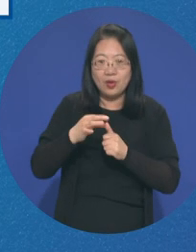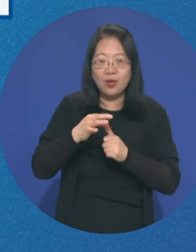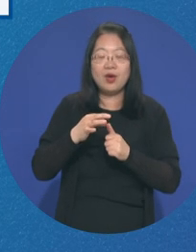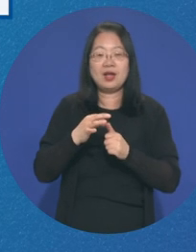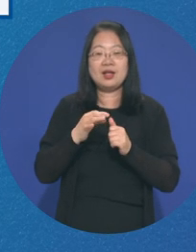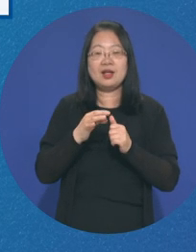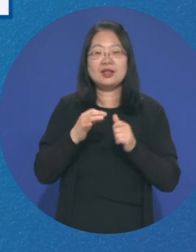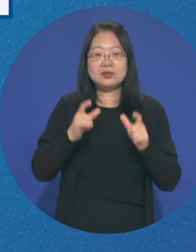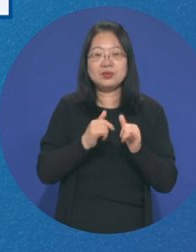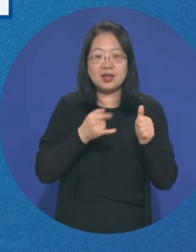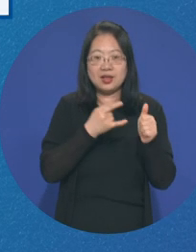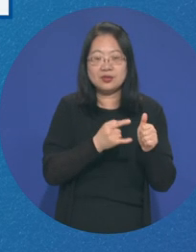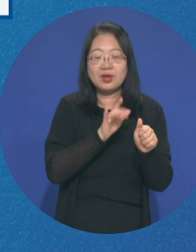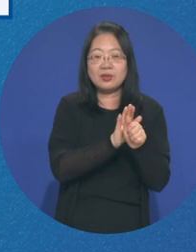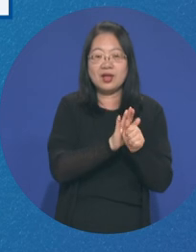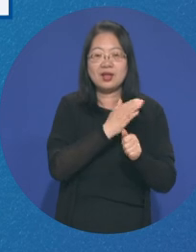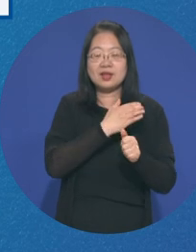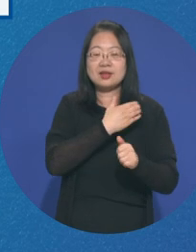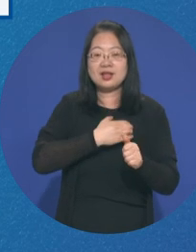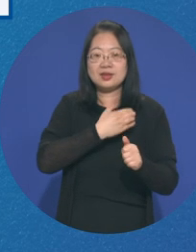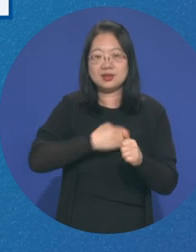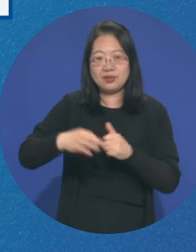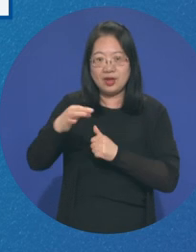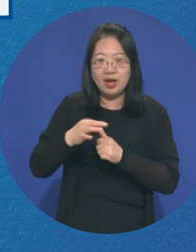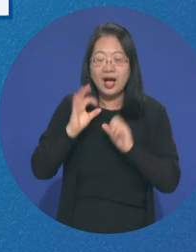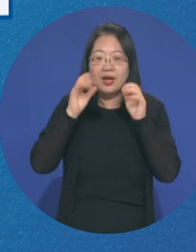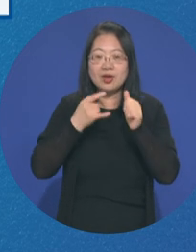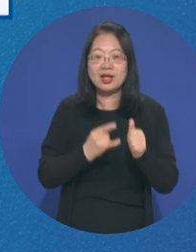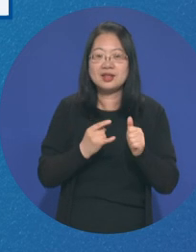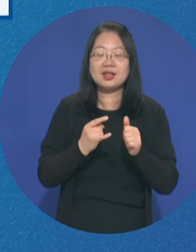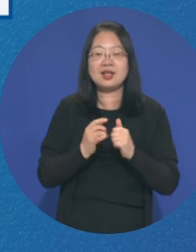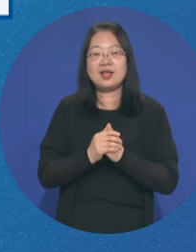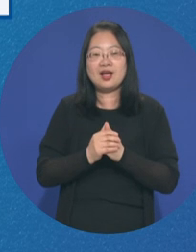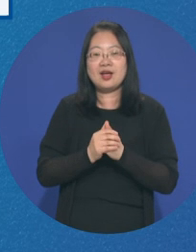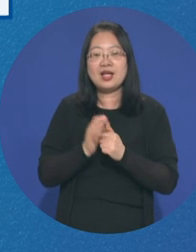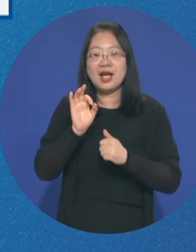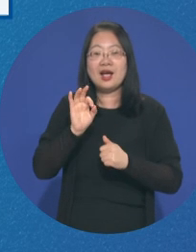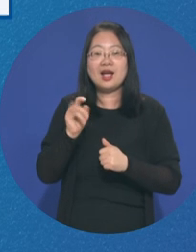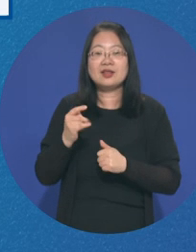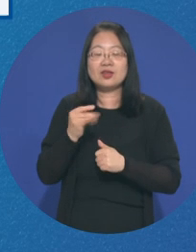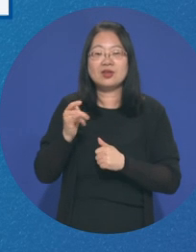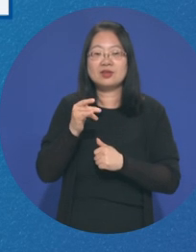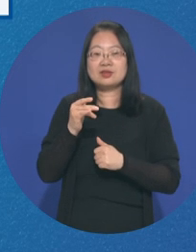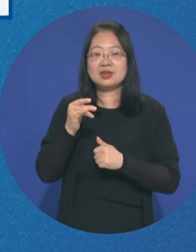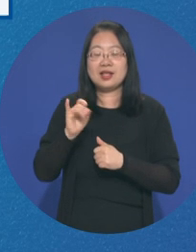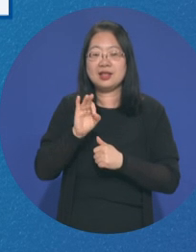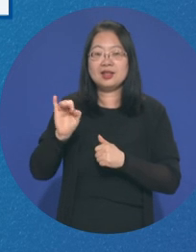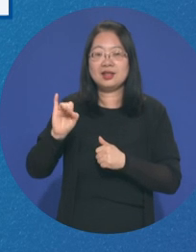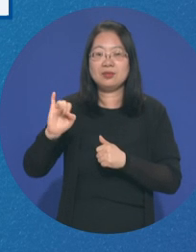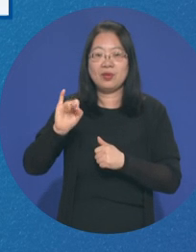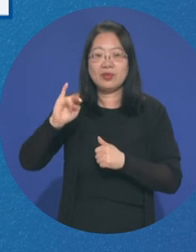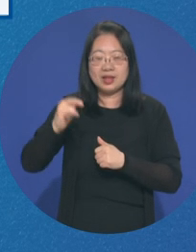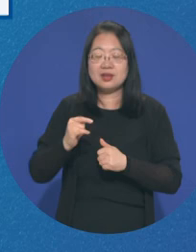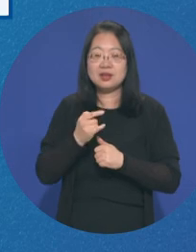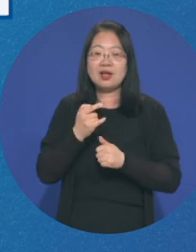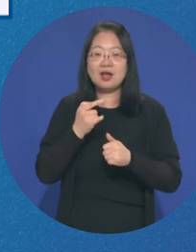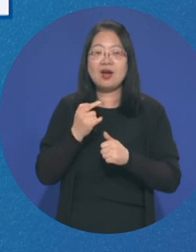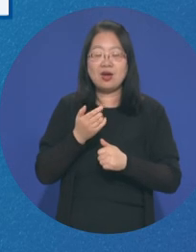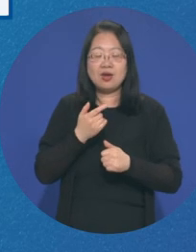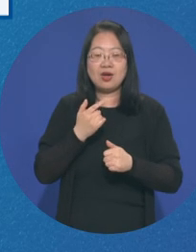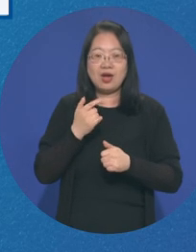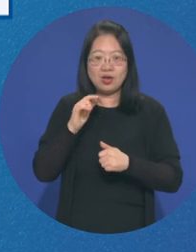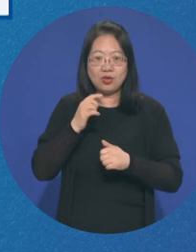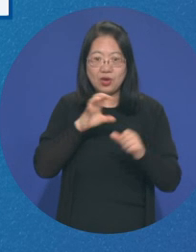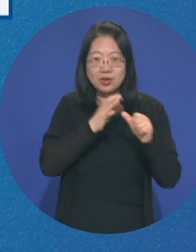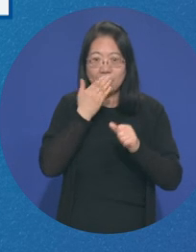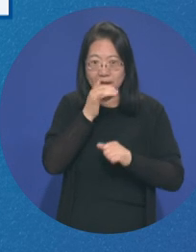위한 지원도 함께합니다. 취약층 아동에게 엔터테인먼트 시설 체험 기회를 제공하는 스타필드 플레이와 신세계